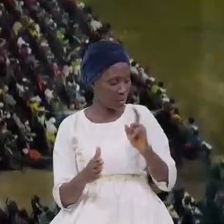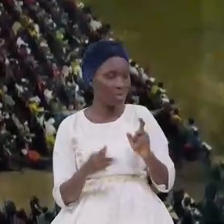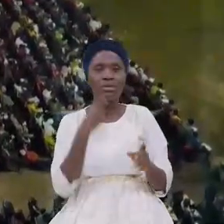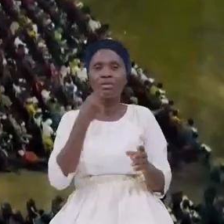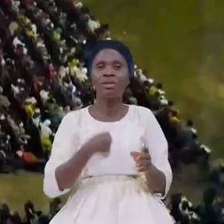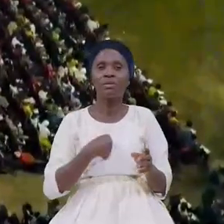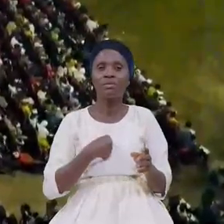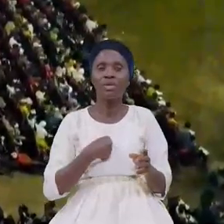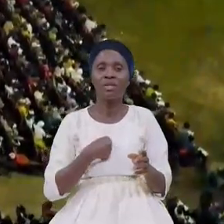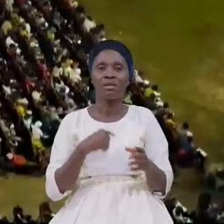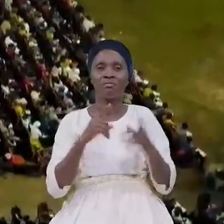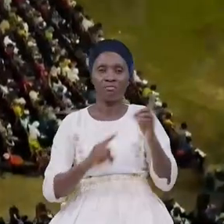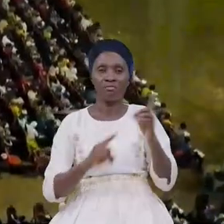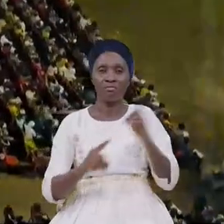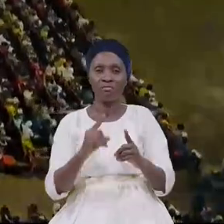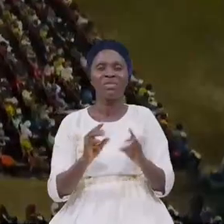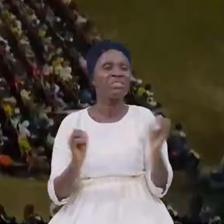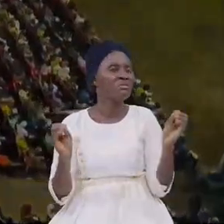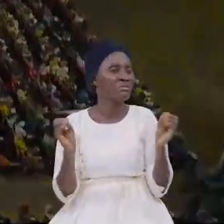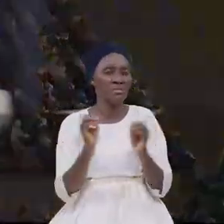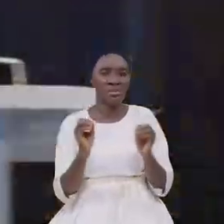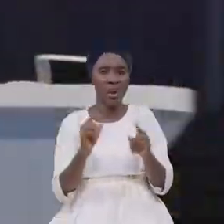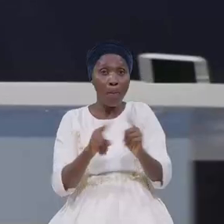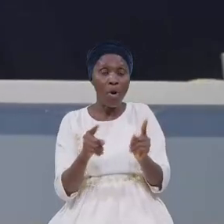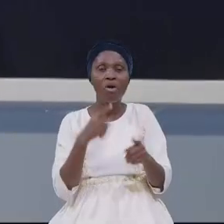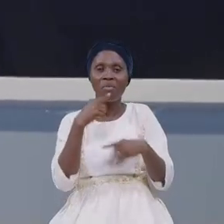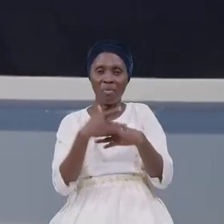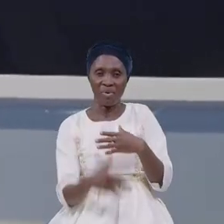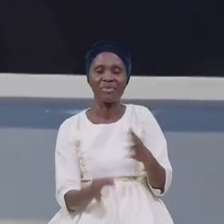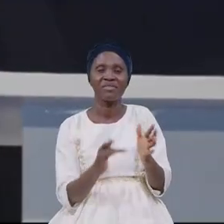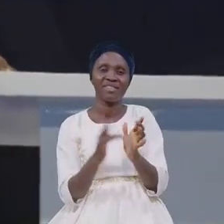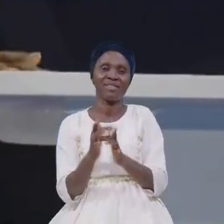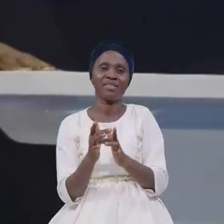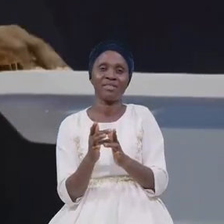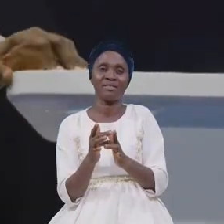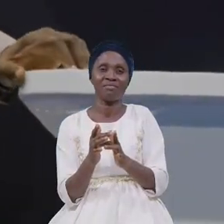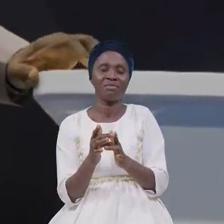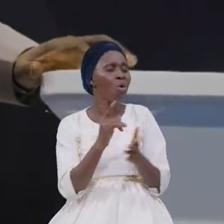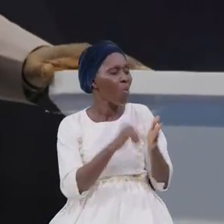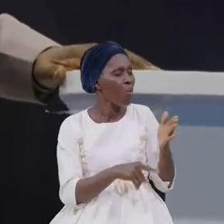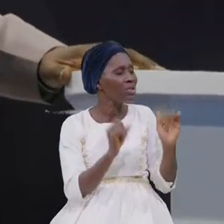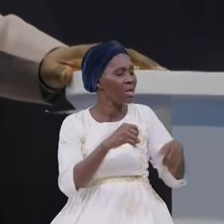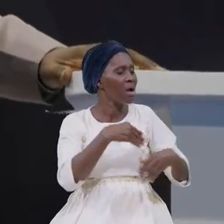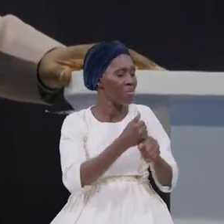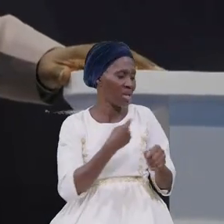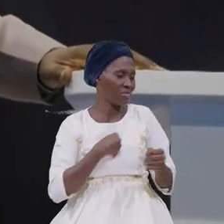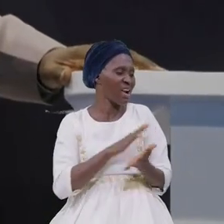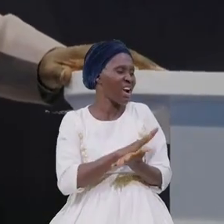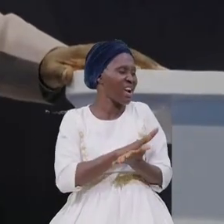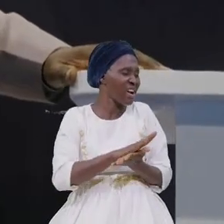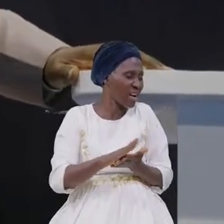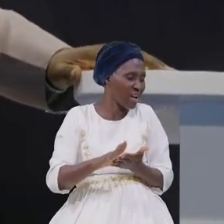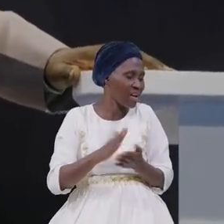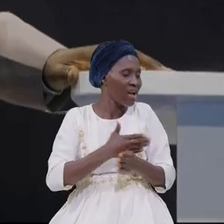Qu'est-ce qui peut ôter mes péchés, dites-le moi. Rien d'autre que le sang de Jésus. Qu'est-ce qui peut me